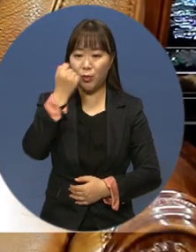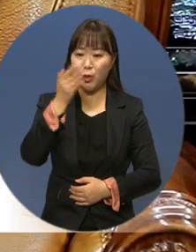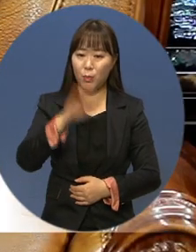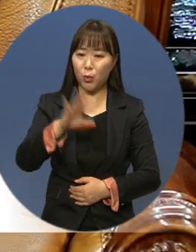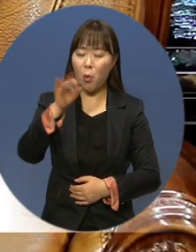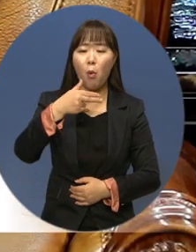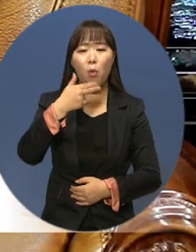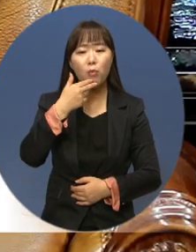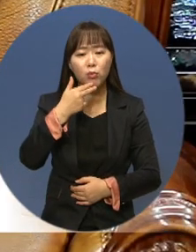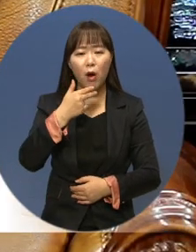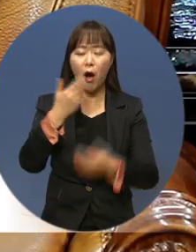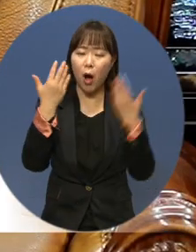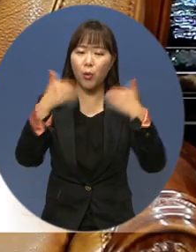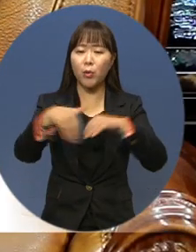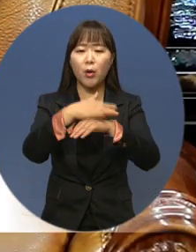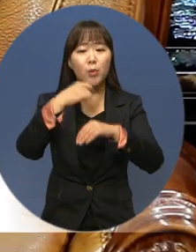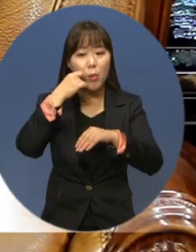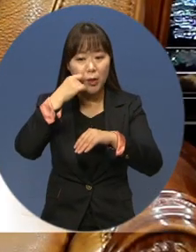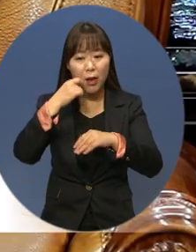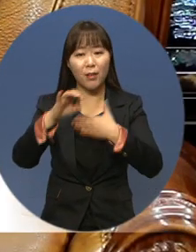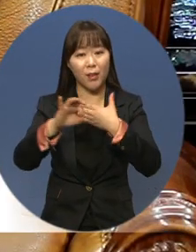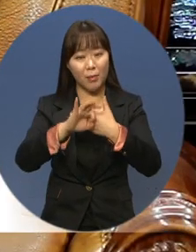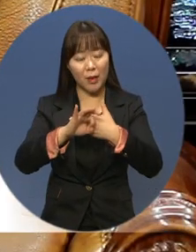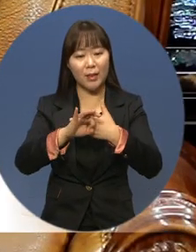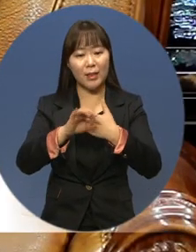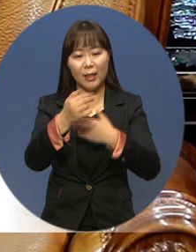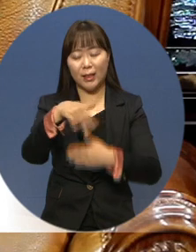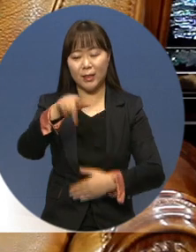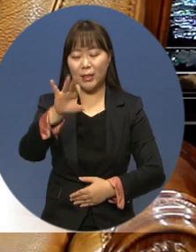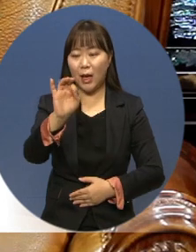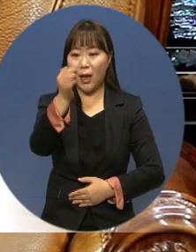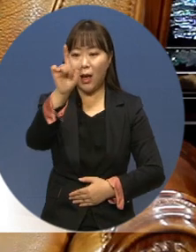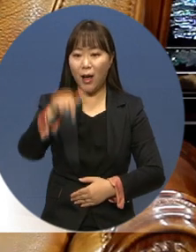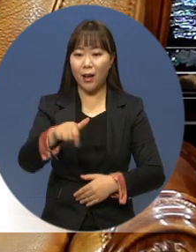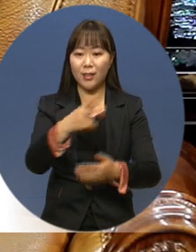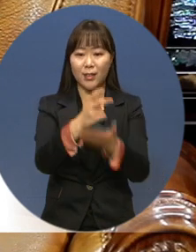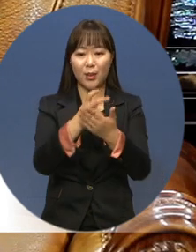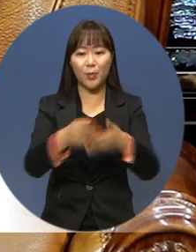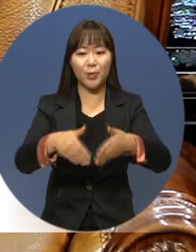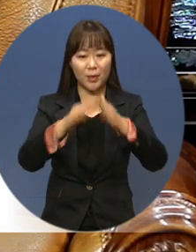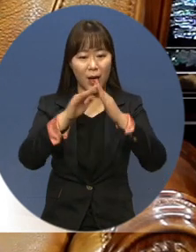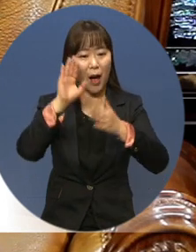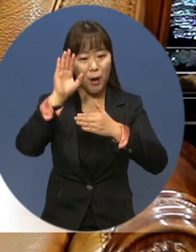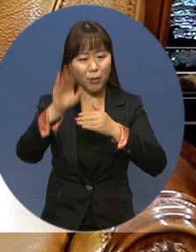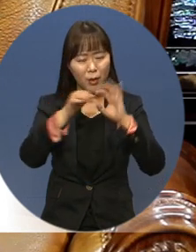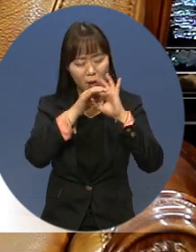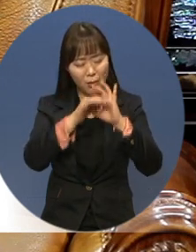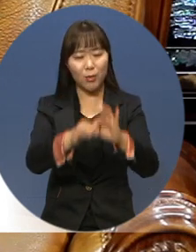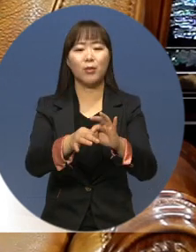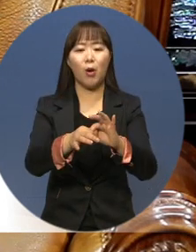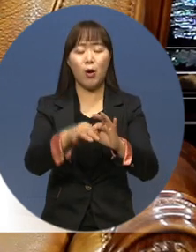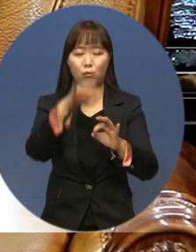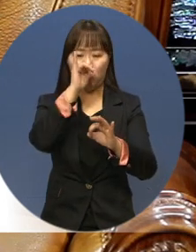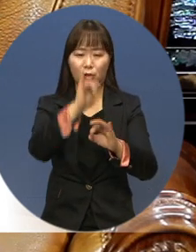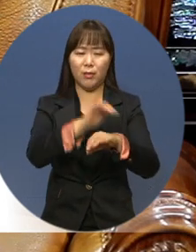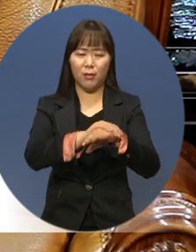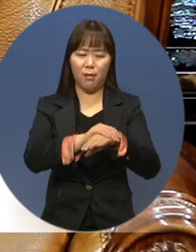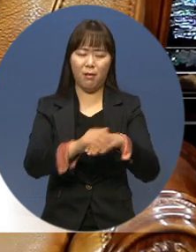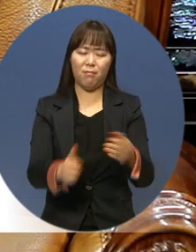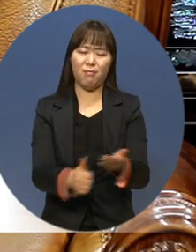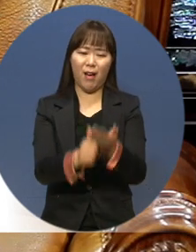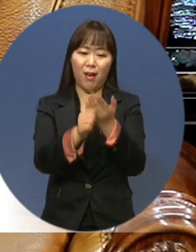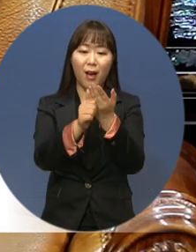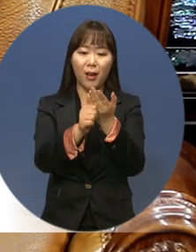돈이 없어서 뭐 학교를 못 다니고 그런다면 장학 제도를 만들어서라도 앞으로 유지해서 그 훌륭하게 될